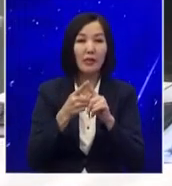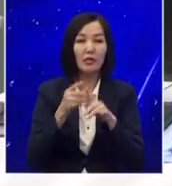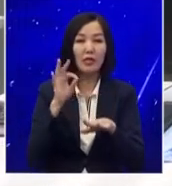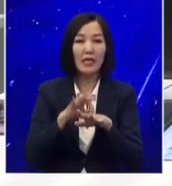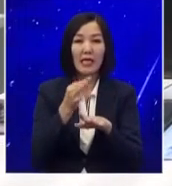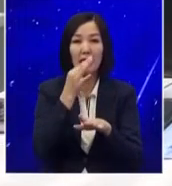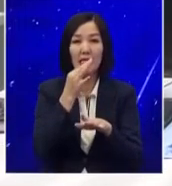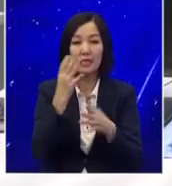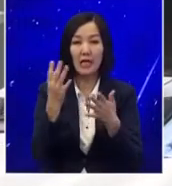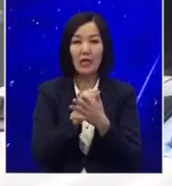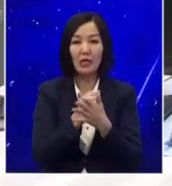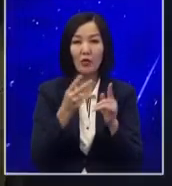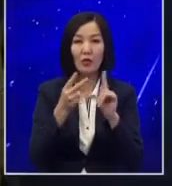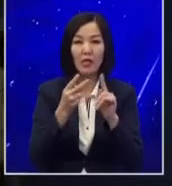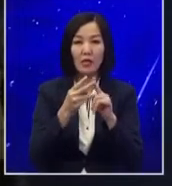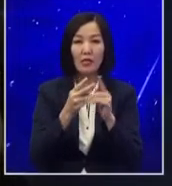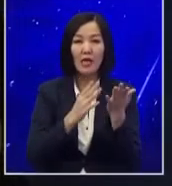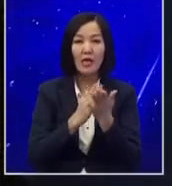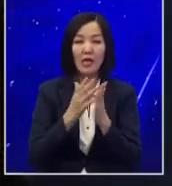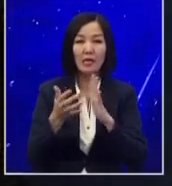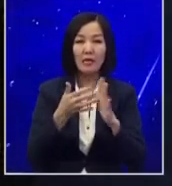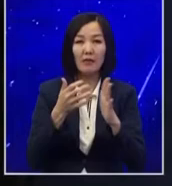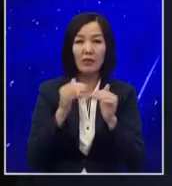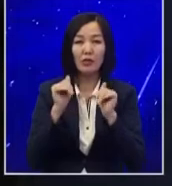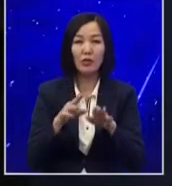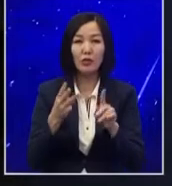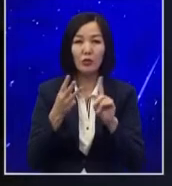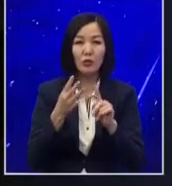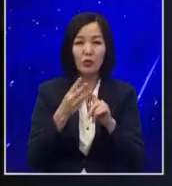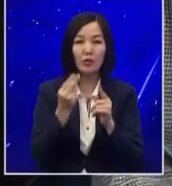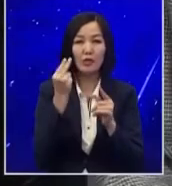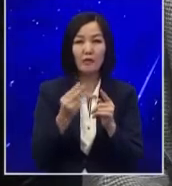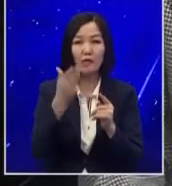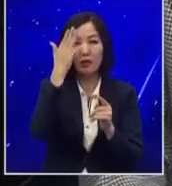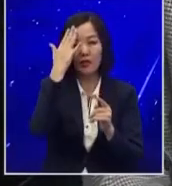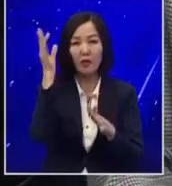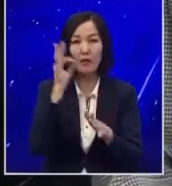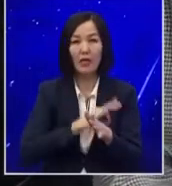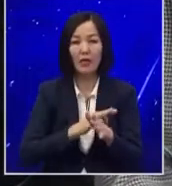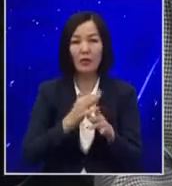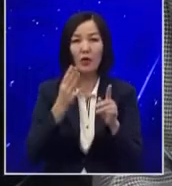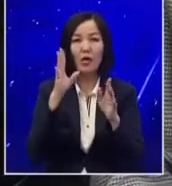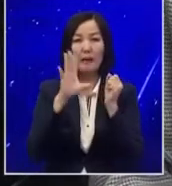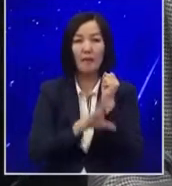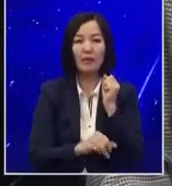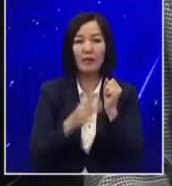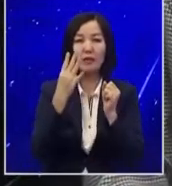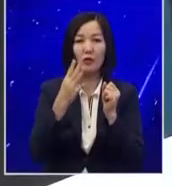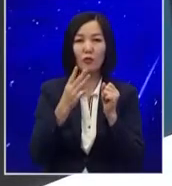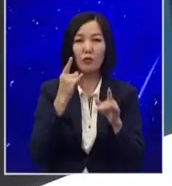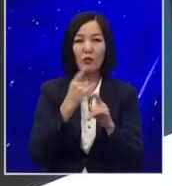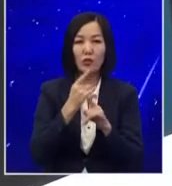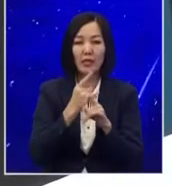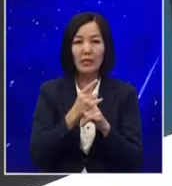індетті ерте сатысында анықтау, екінші кадр тапшылығын шешу, үшінші цифрландыру әдісін пайдалану, ал соңғысы жасанды